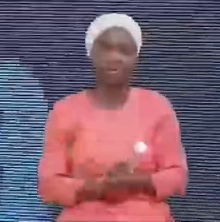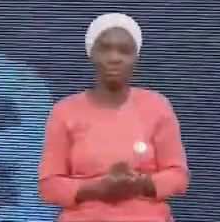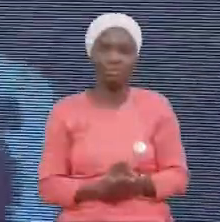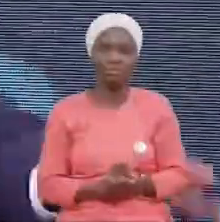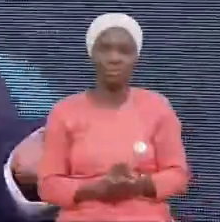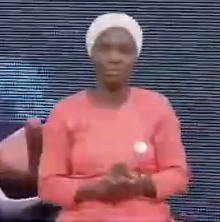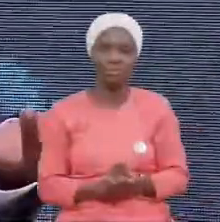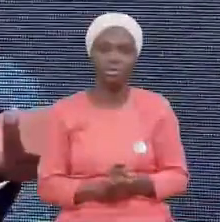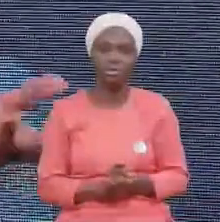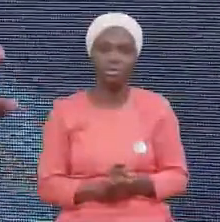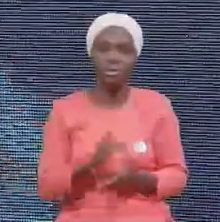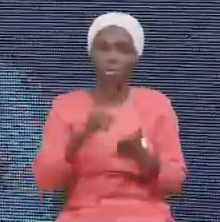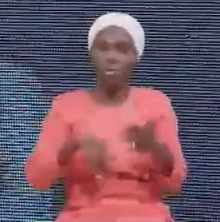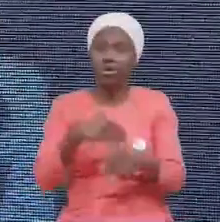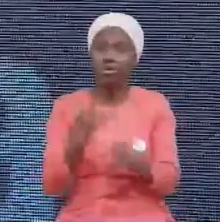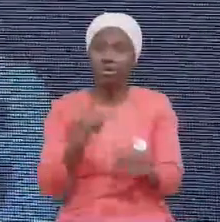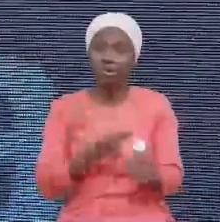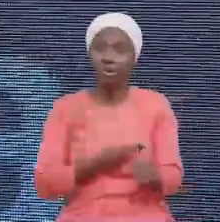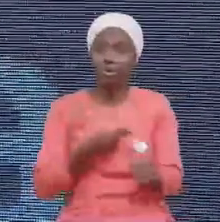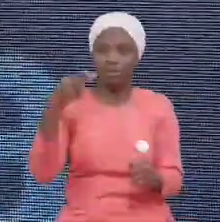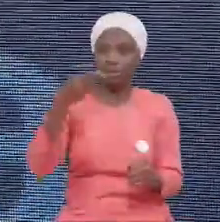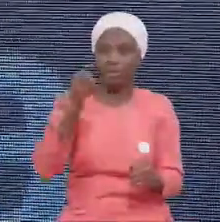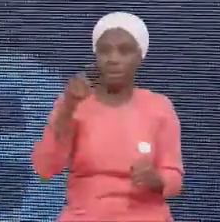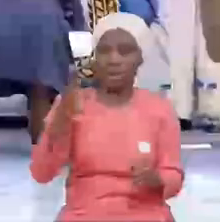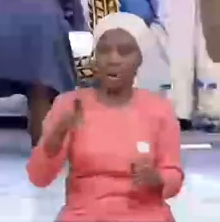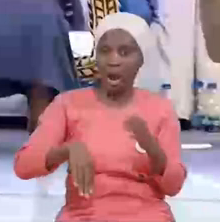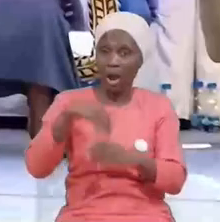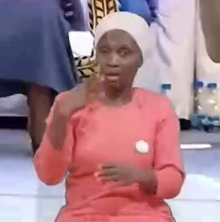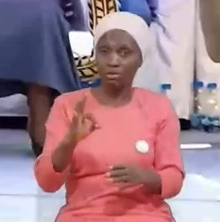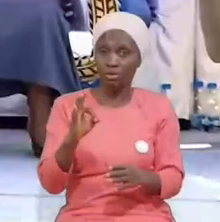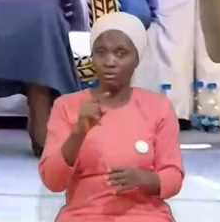la philosophie. Qu'est-ce qui fait de nous des héros, de zéro?